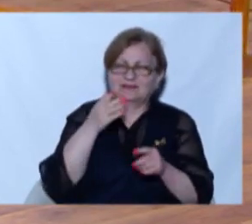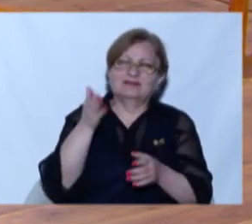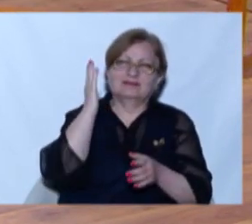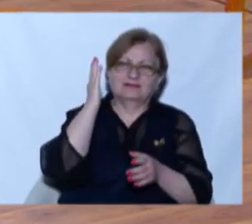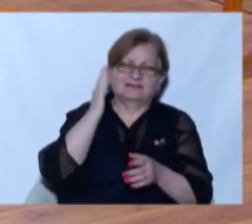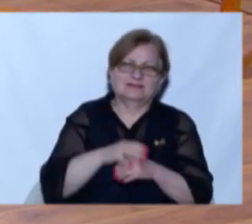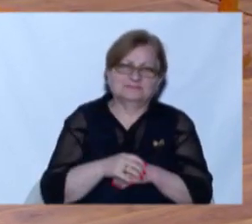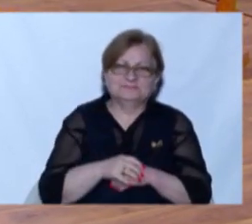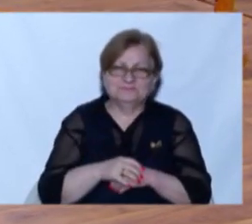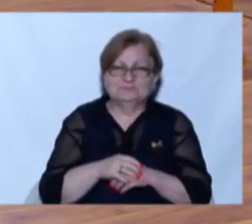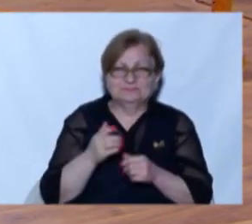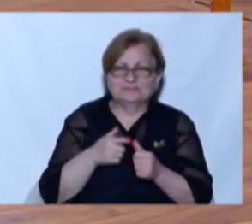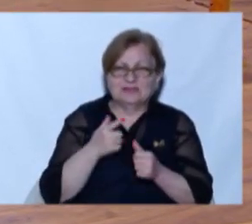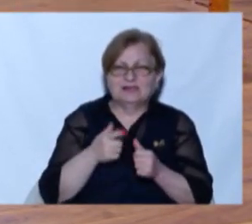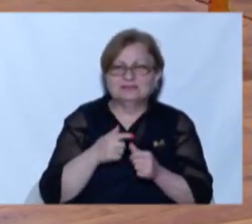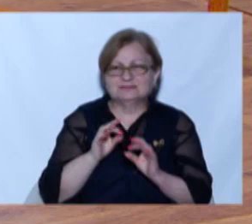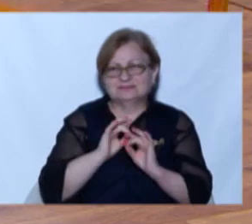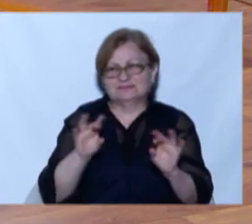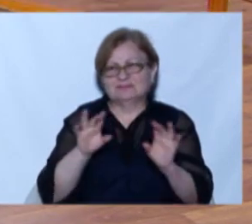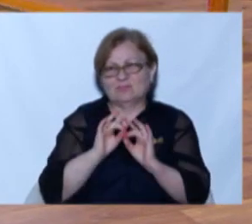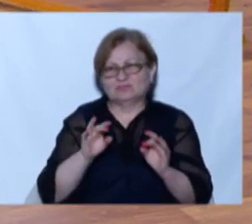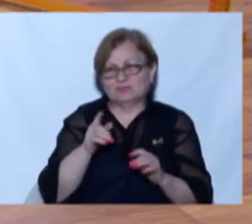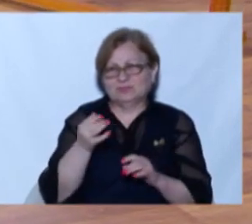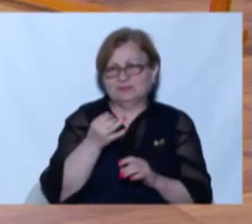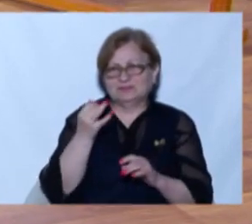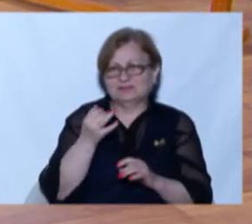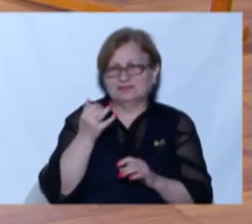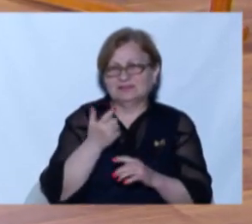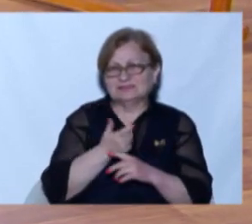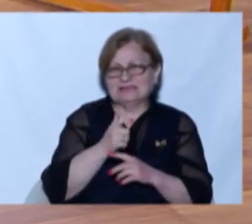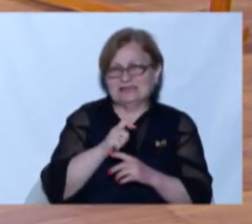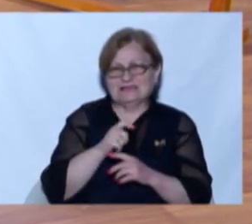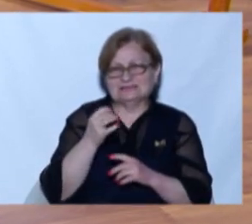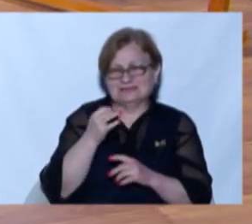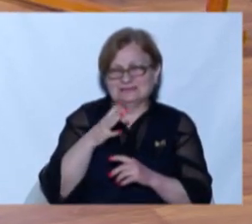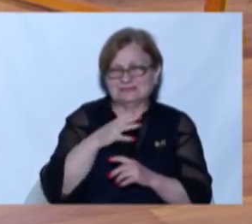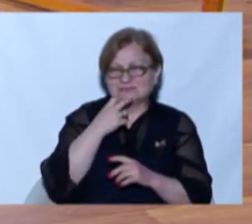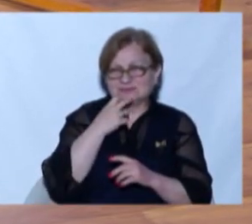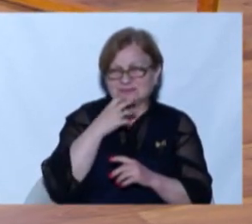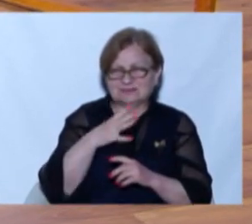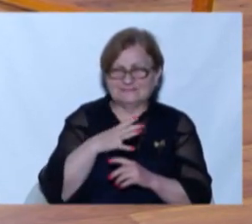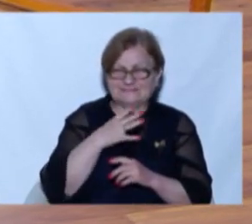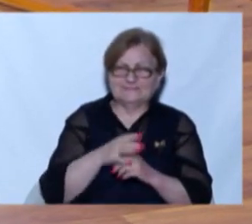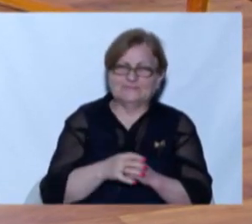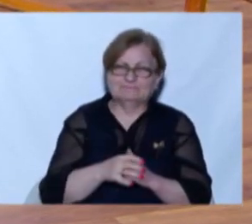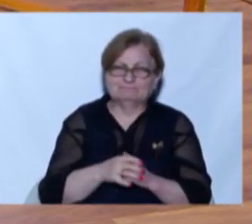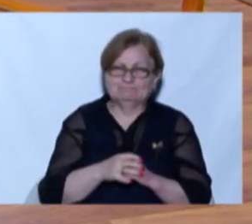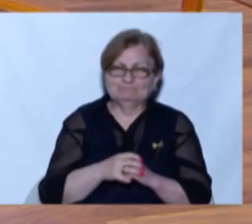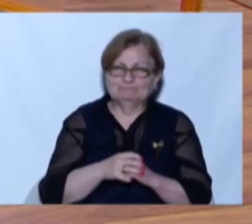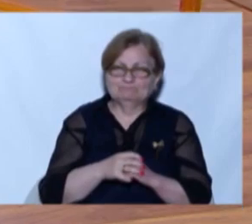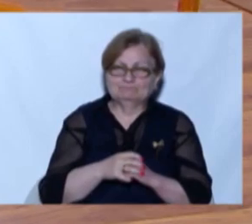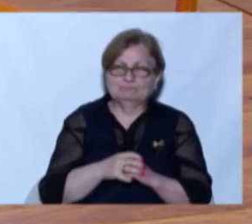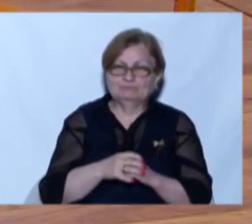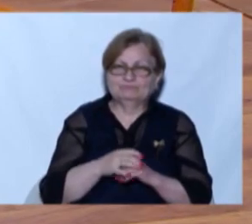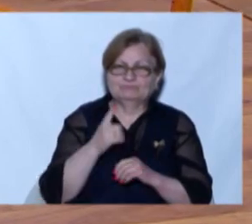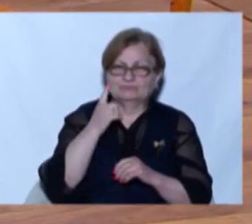აი ესე მთავრდება ეს პატარა მოთხრობა, მაგრამ მე მგონი ძალიან საინტერესო საფიქრალს აღწრავს. მე